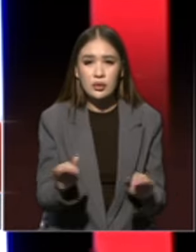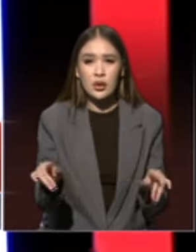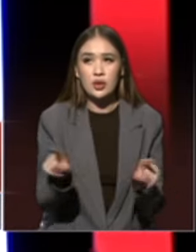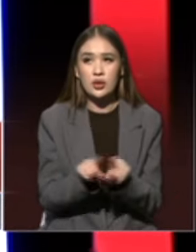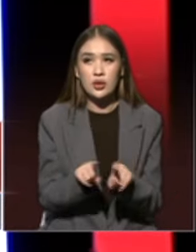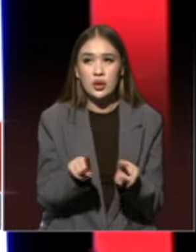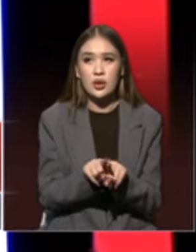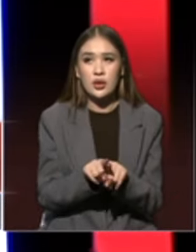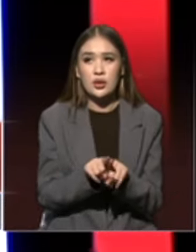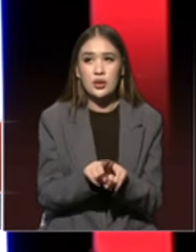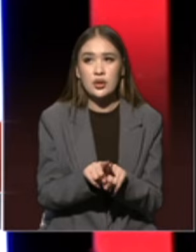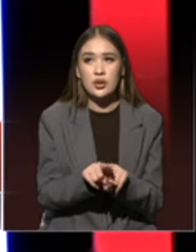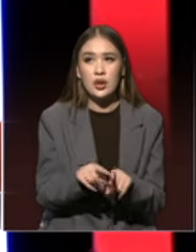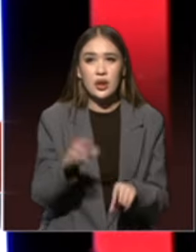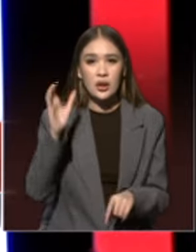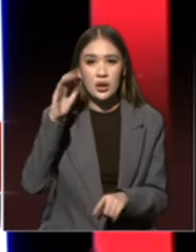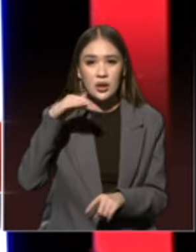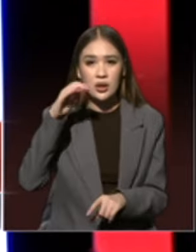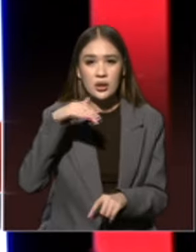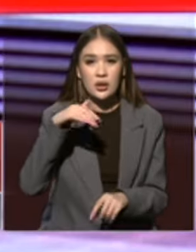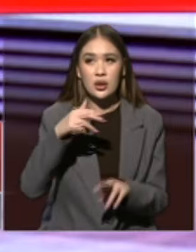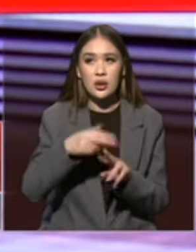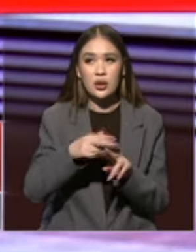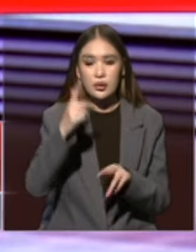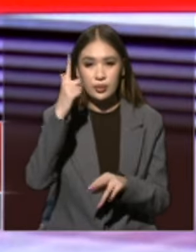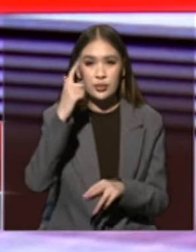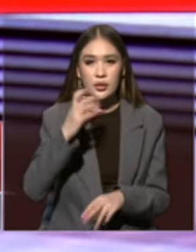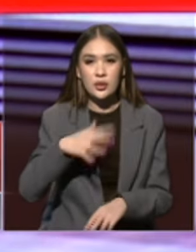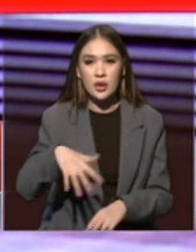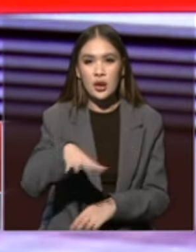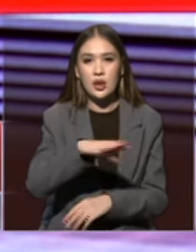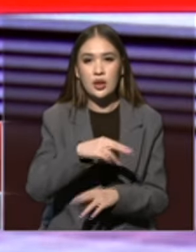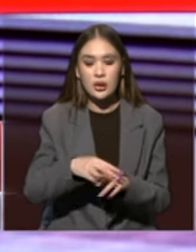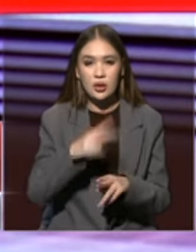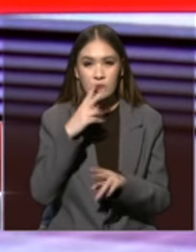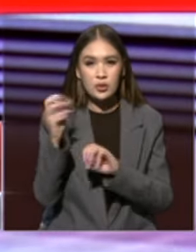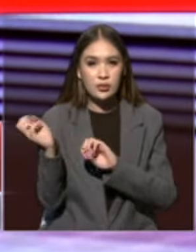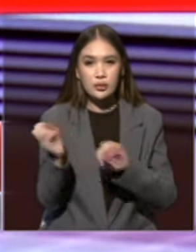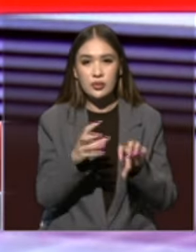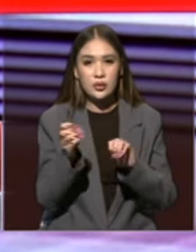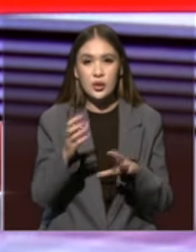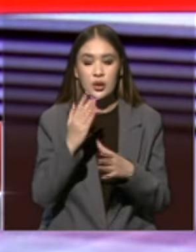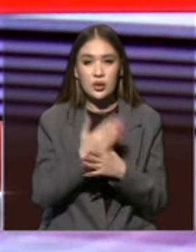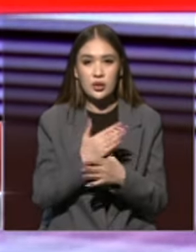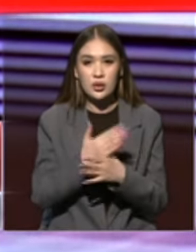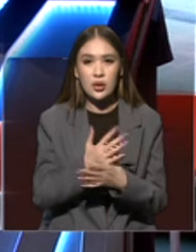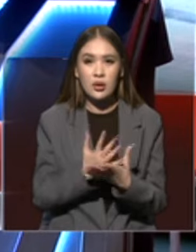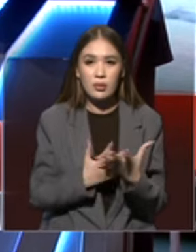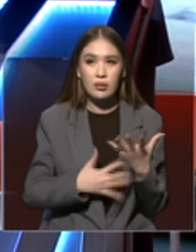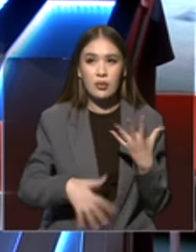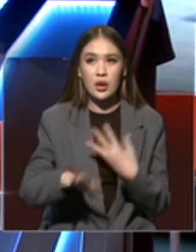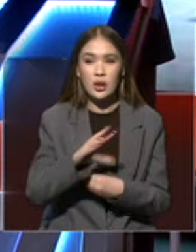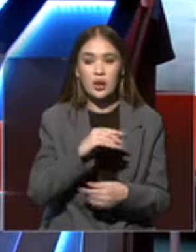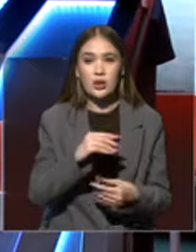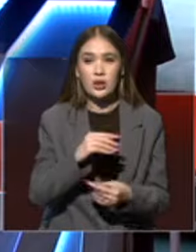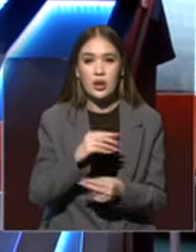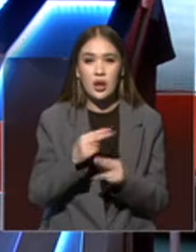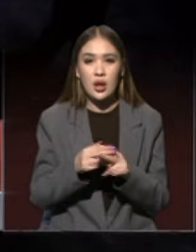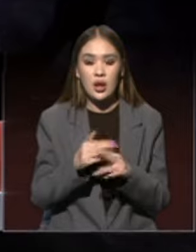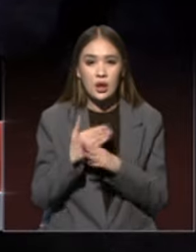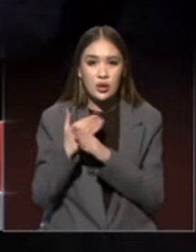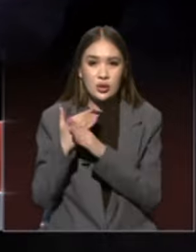анау бір ит бар емес пе? Төбет ит. Топырақ тасып жүрген, көрген шығарсыздар. Бүкіл ел болып, қап тасып жүр. Бүкіл ел